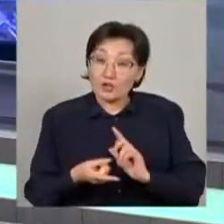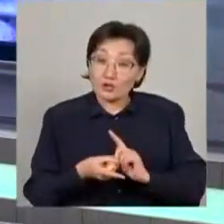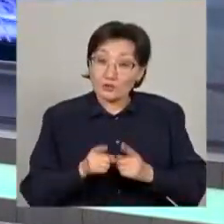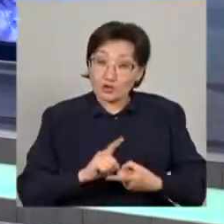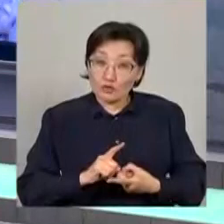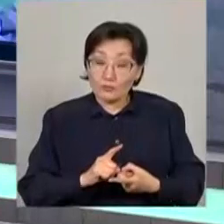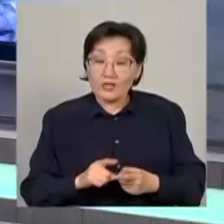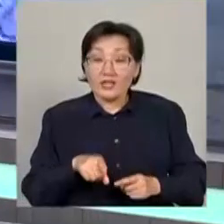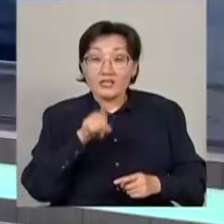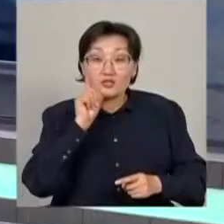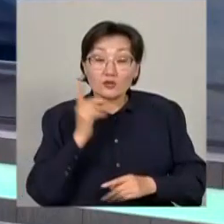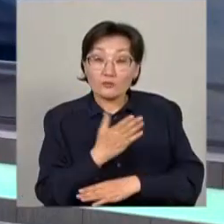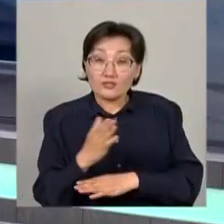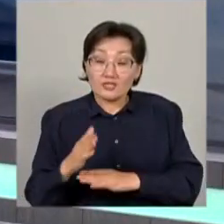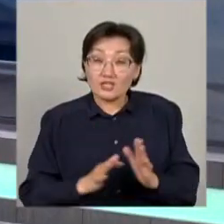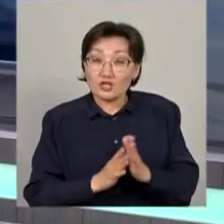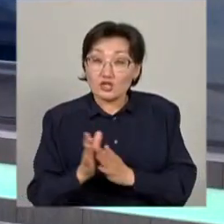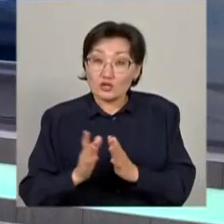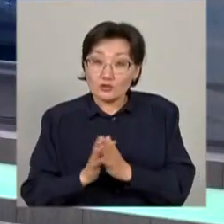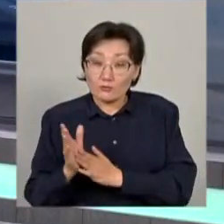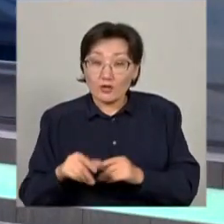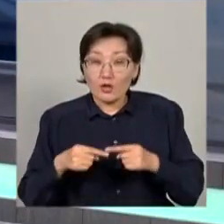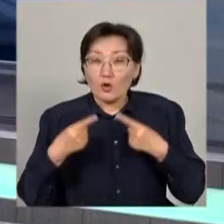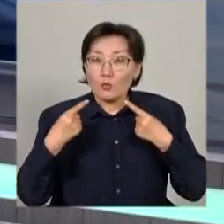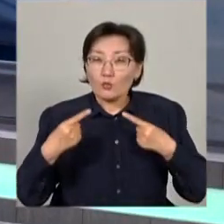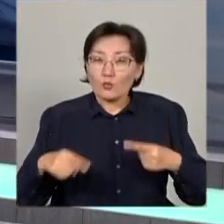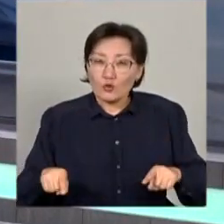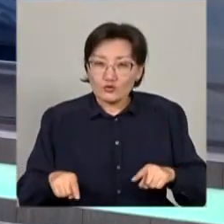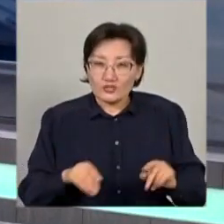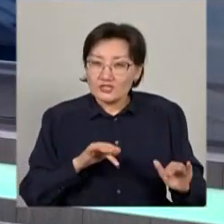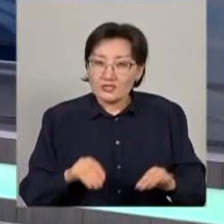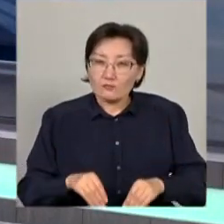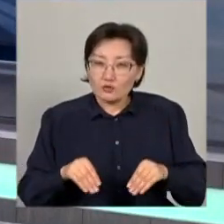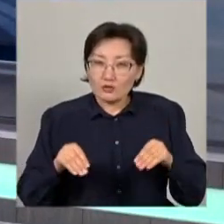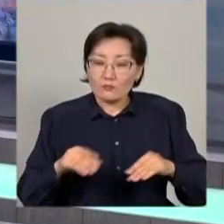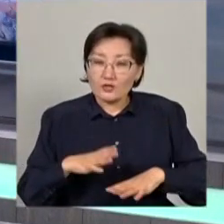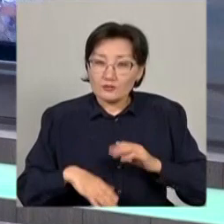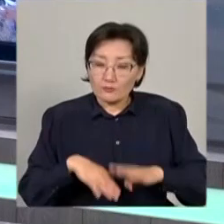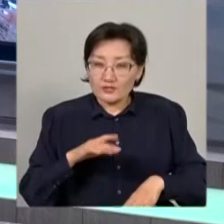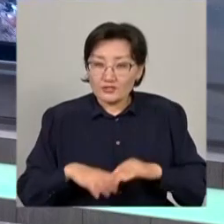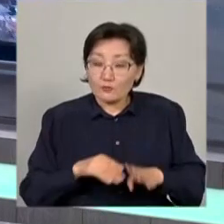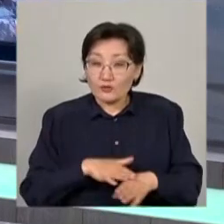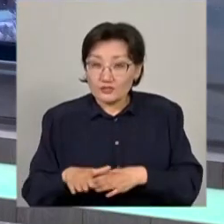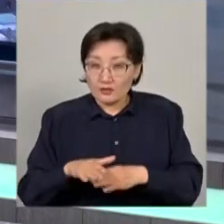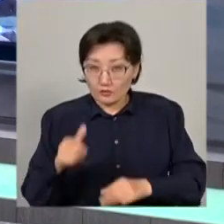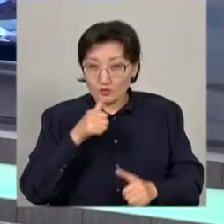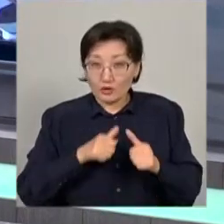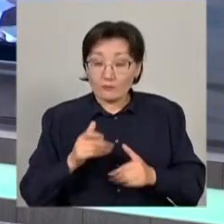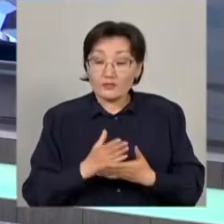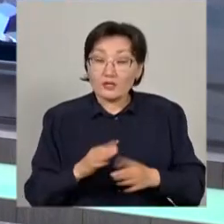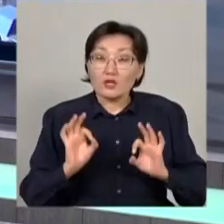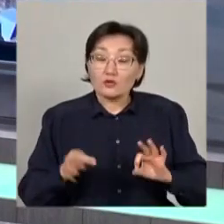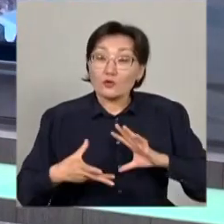жолы жасыл желек пен шөптесін өсімдіктерді өзгеше әдіспен отырғызу дейді олар. Оны практикалық тұрғыда да іске асырып та көріпті. Оң